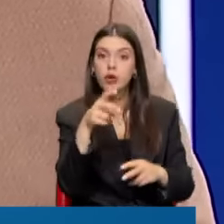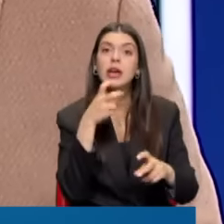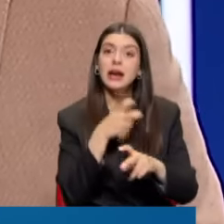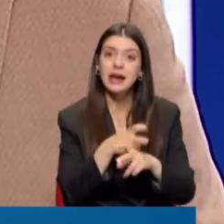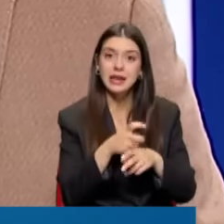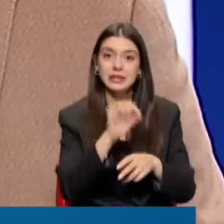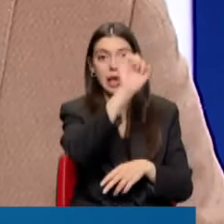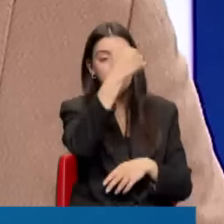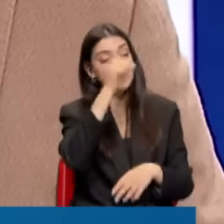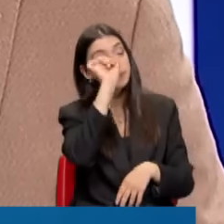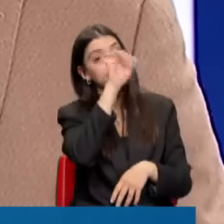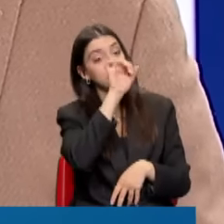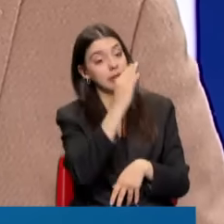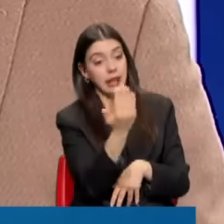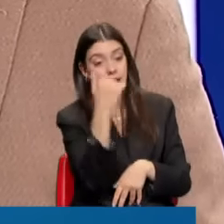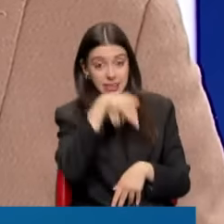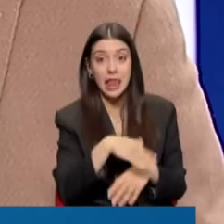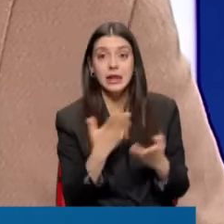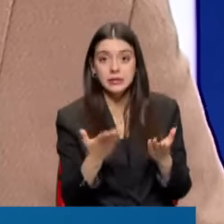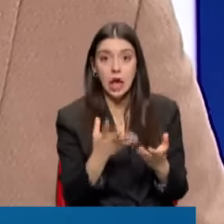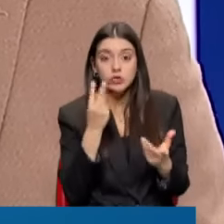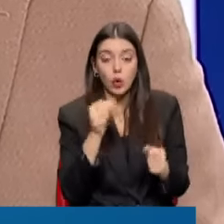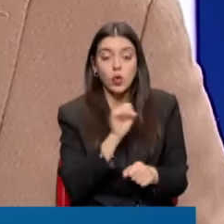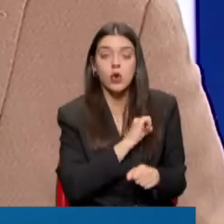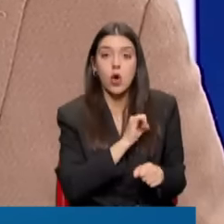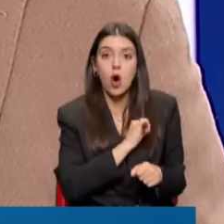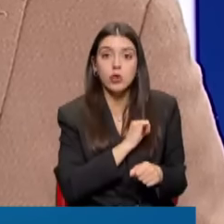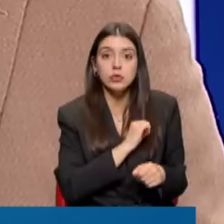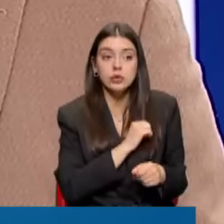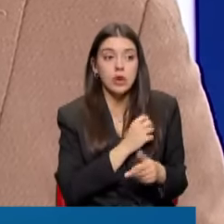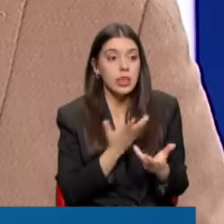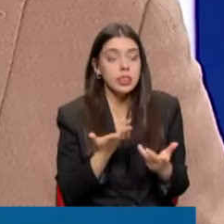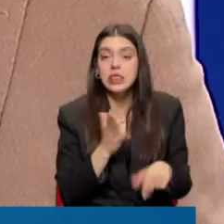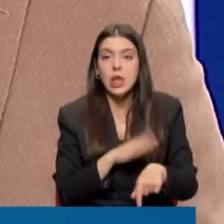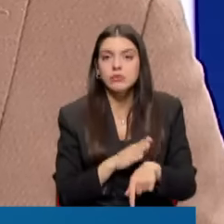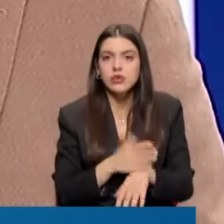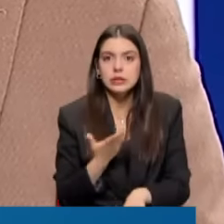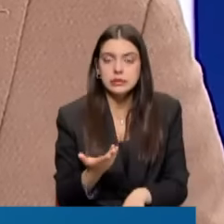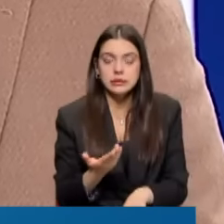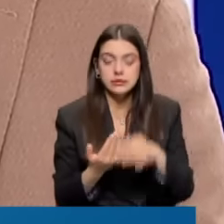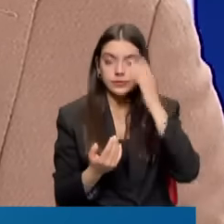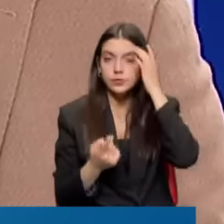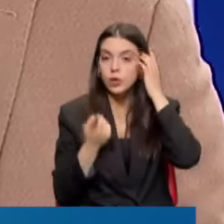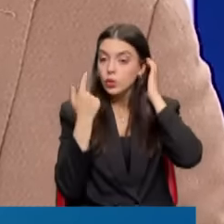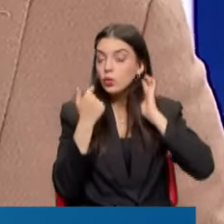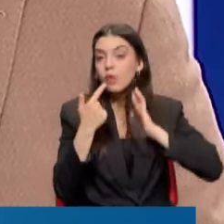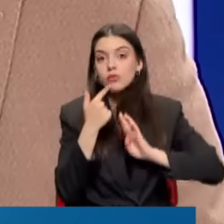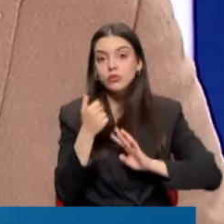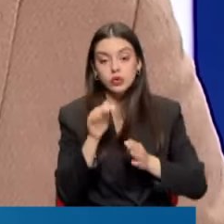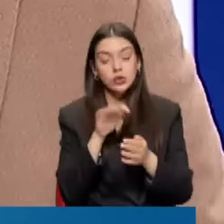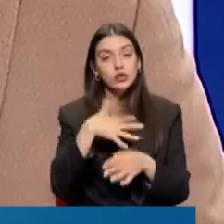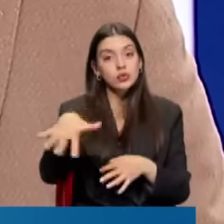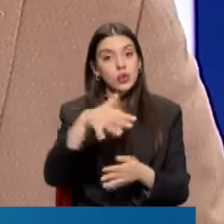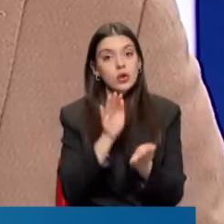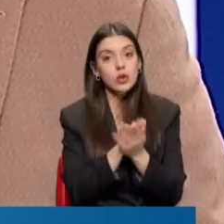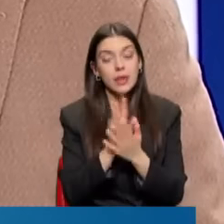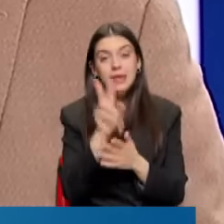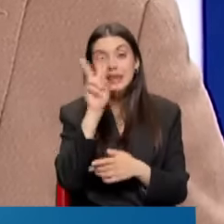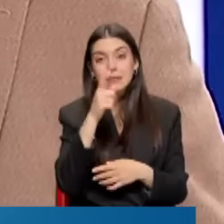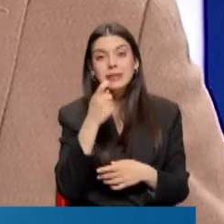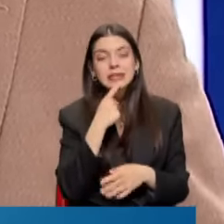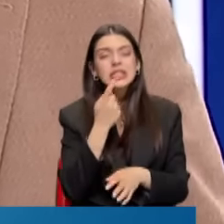kapıya dayandığı anda çok korkunç önlemler almak durumunda kalıyoruz Mesela dün konuştuk işte sokak köpekleri meselesinde 20 küsür